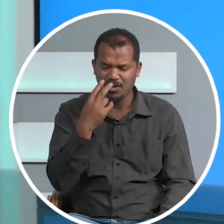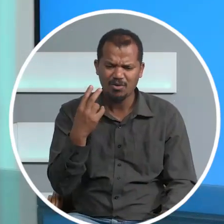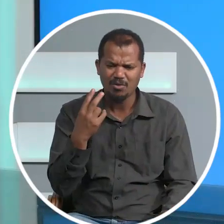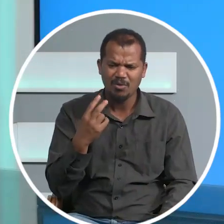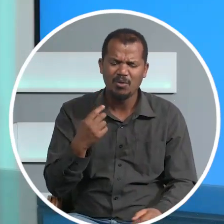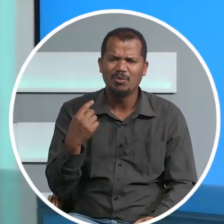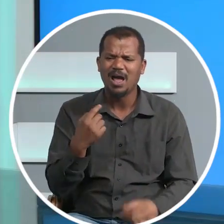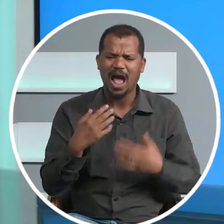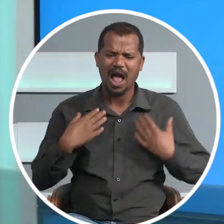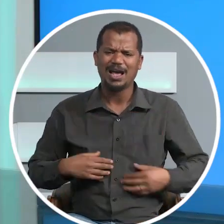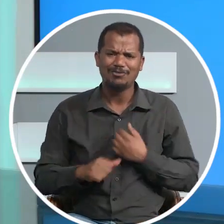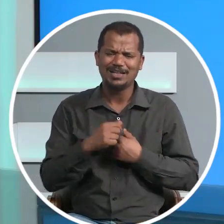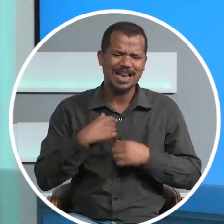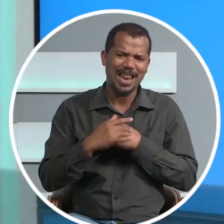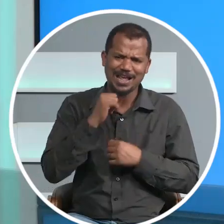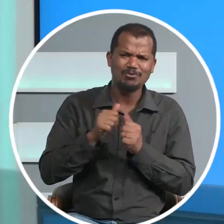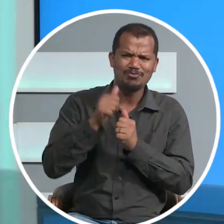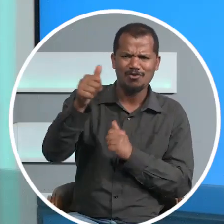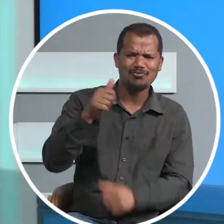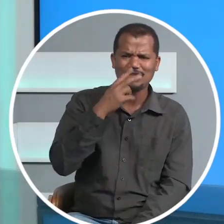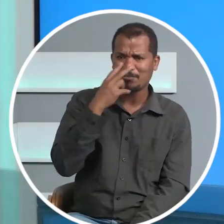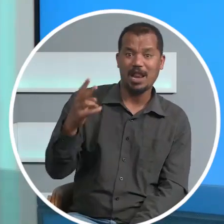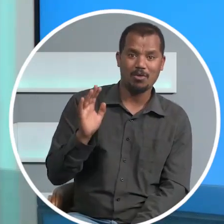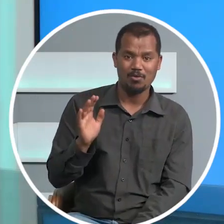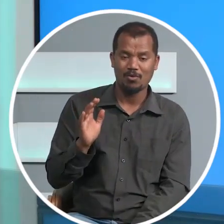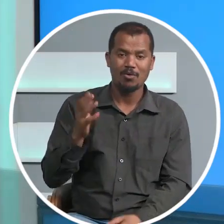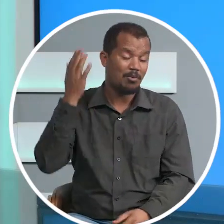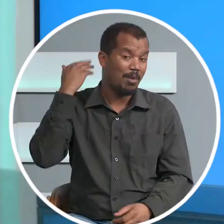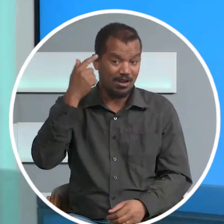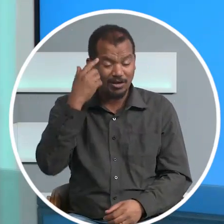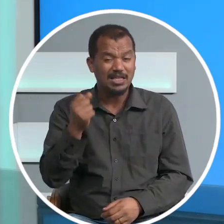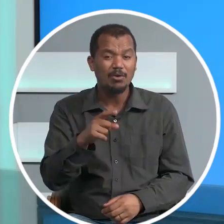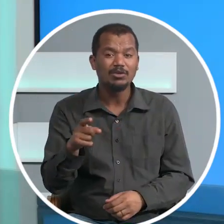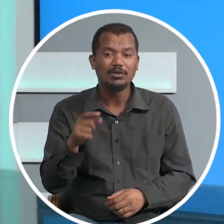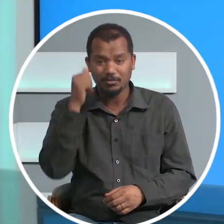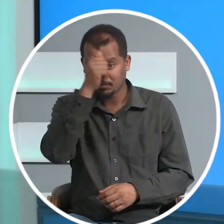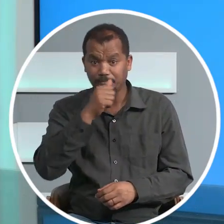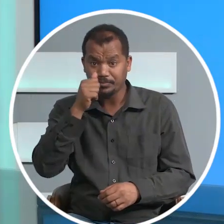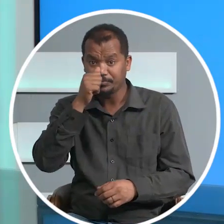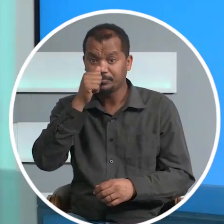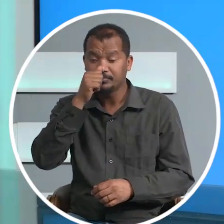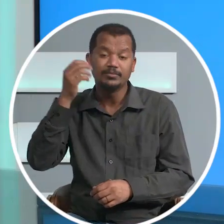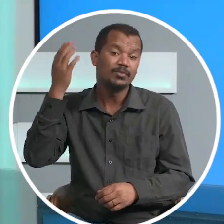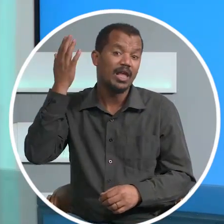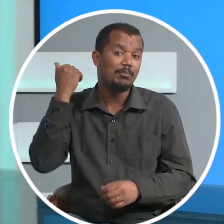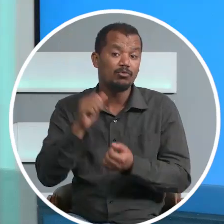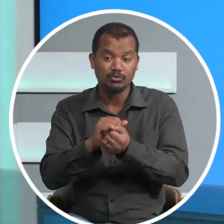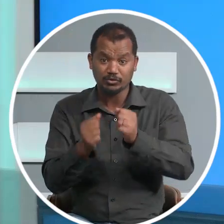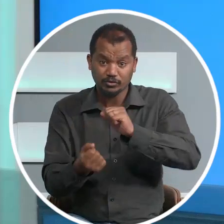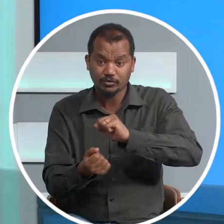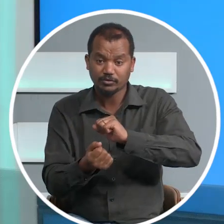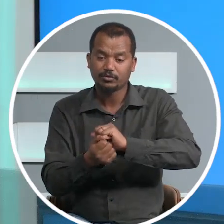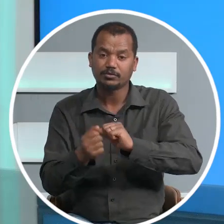ሳየው ሁሉ ጊዜ በርቀት እናየዋለን እሚውን እንደሆን አሁን ባለፉት ዚልሽ እንደሆነ እነዚህ በኢትዮጵያ እንደው የነበሩትን